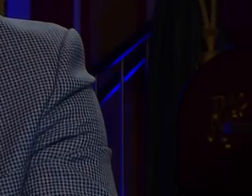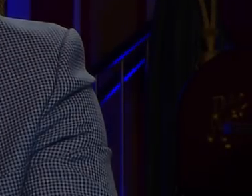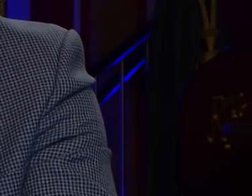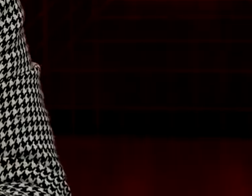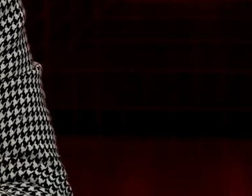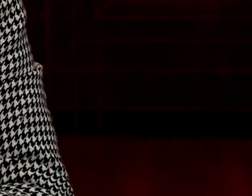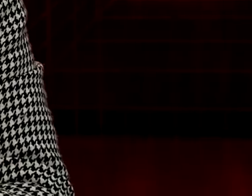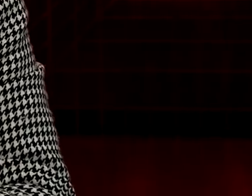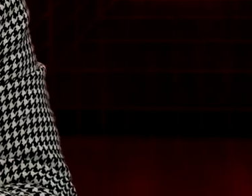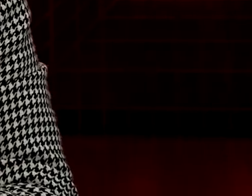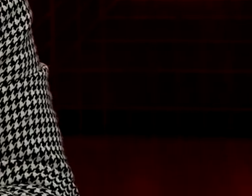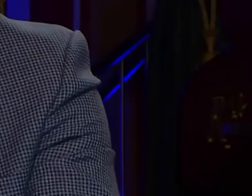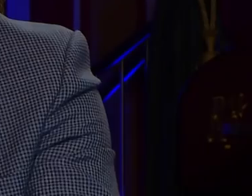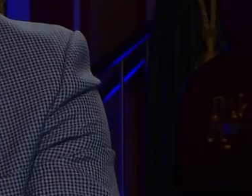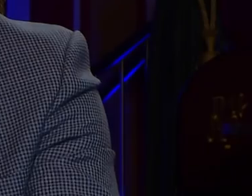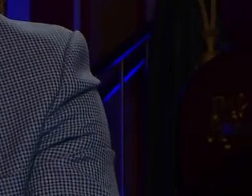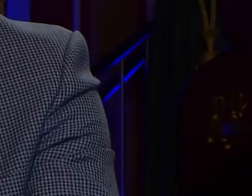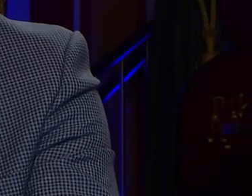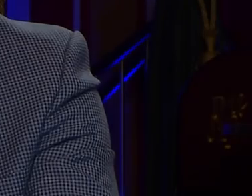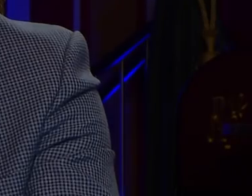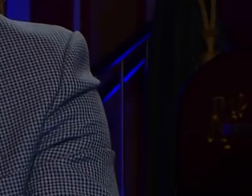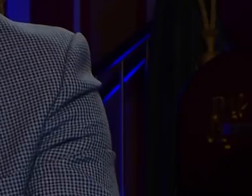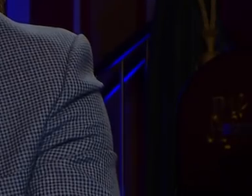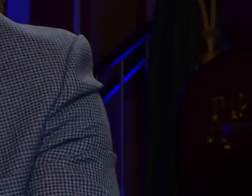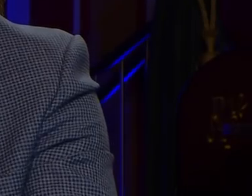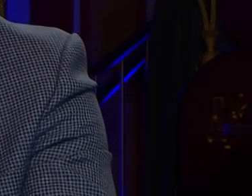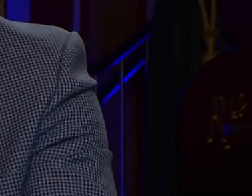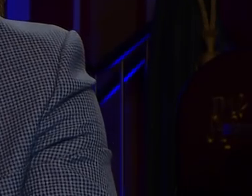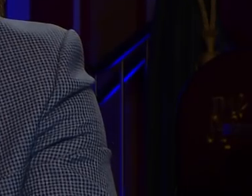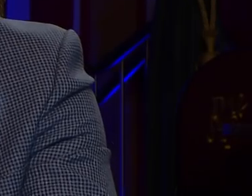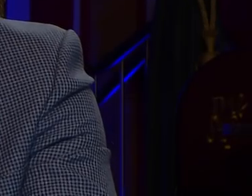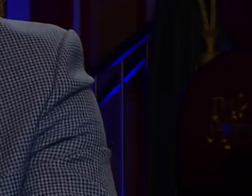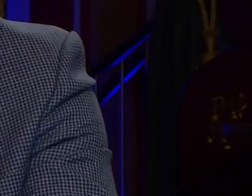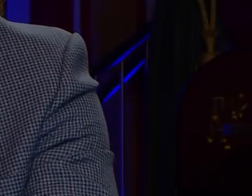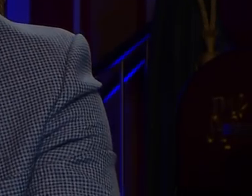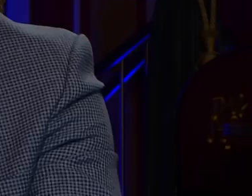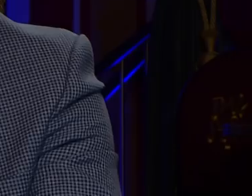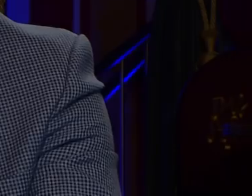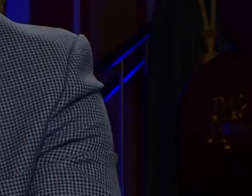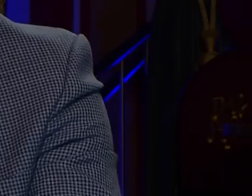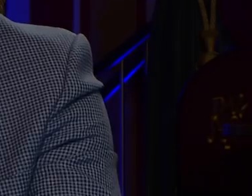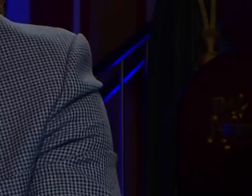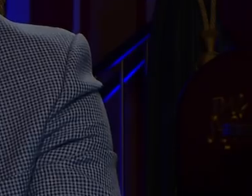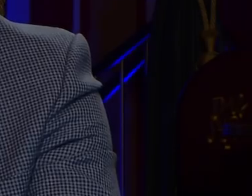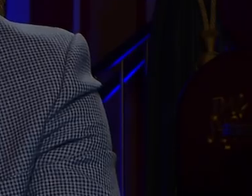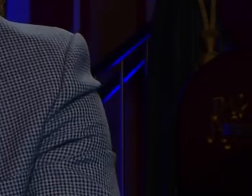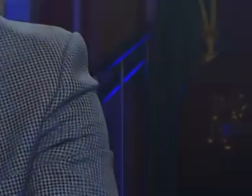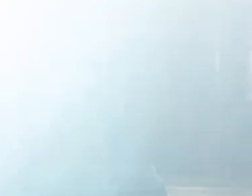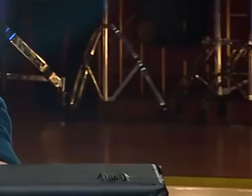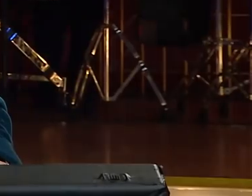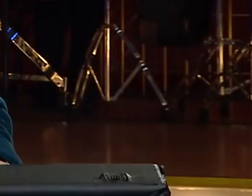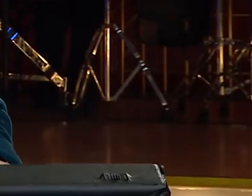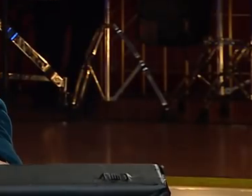makalesi evet, var. Evet. Tebessüm evet. Devrimi de şu anda evet. Yaşayabiliriz. Herkesin evet. Birbirine ihtiyacı var. Profesör Doktor Şafak Ertan